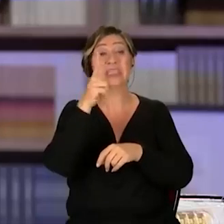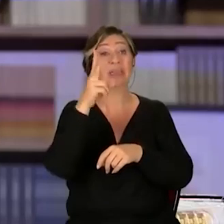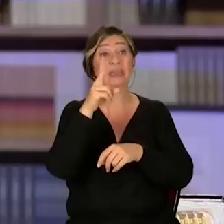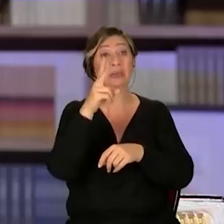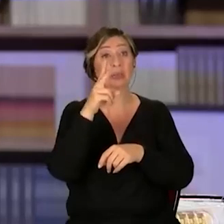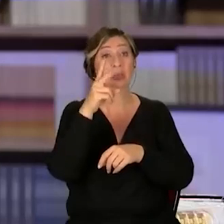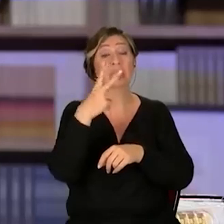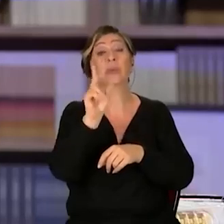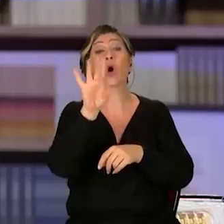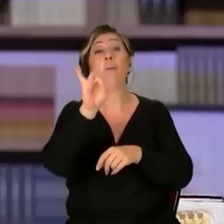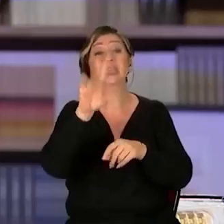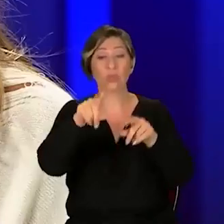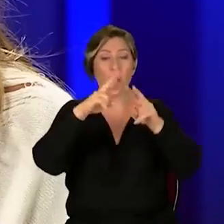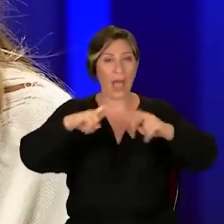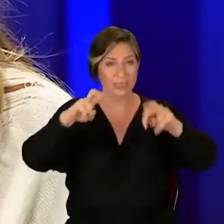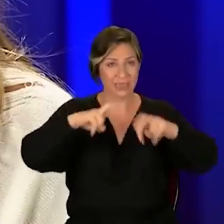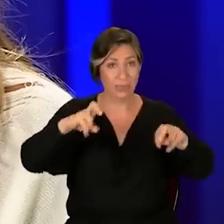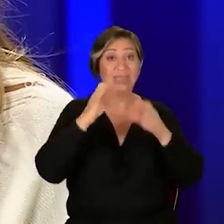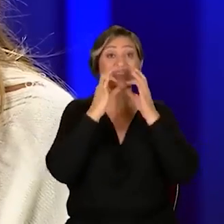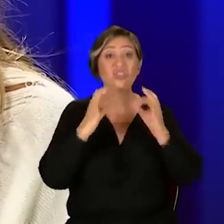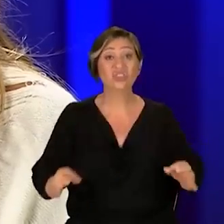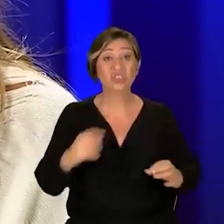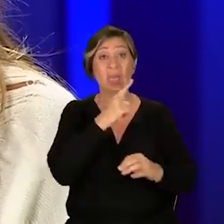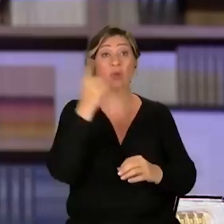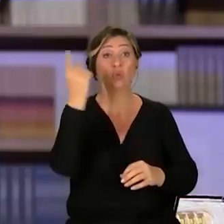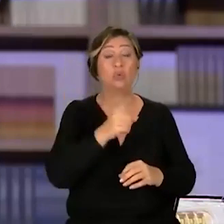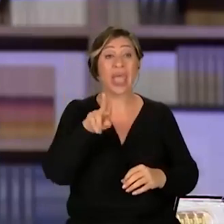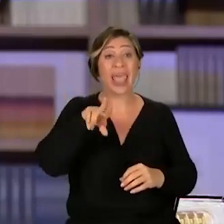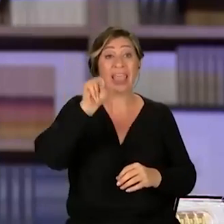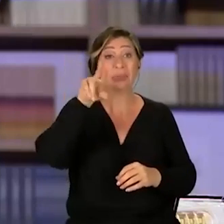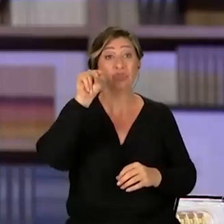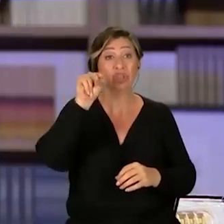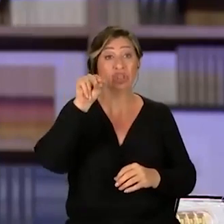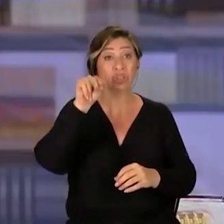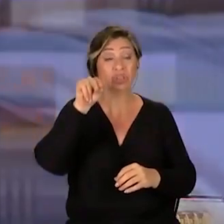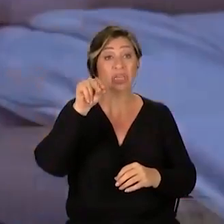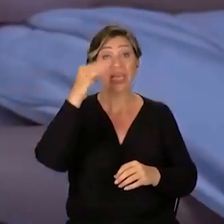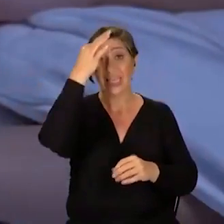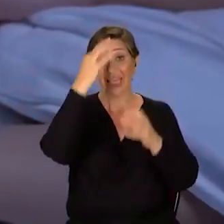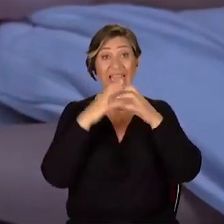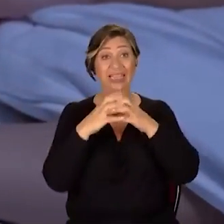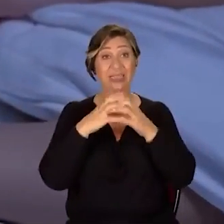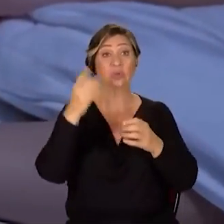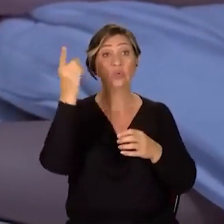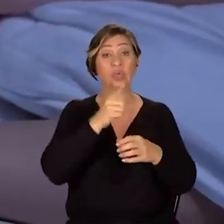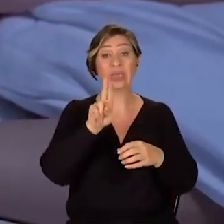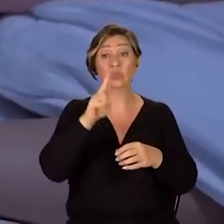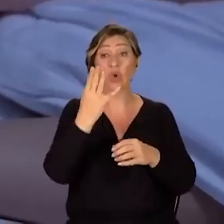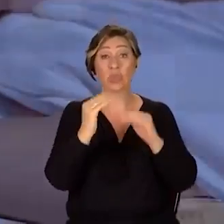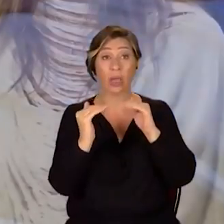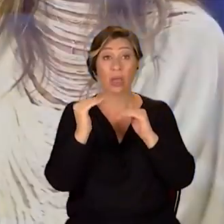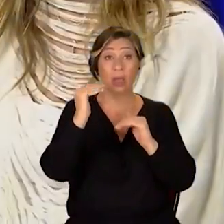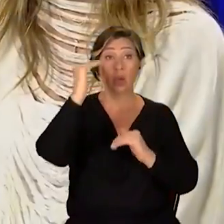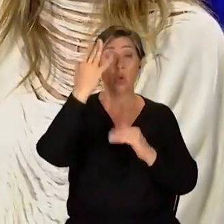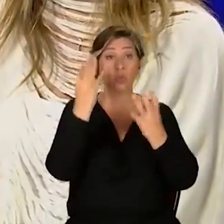2015 yılına ait bu araştırma Çin'de oranın %70, Hindistan'da ise %74'e kadar